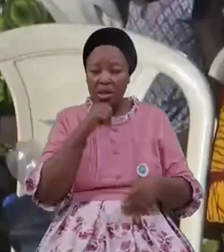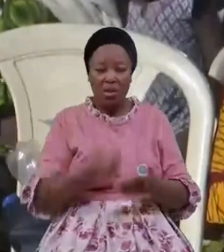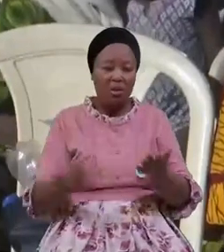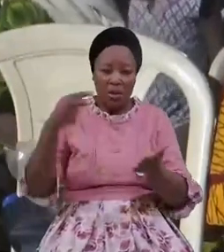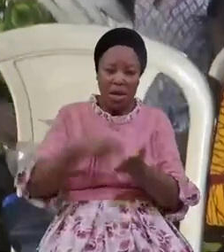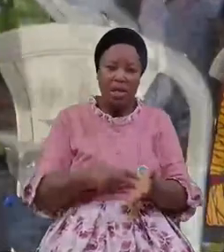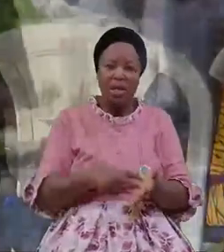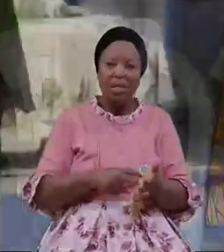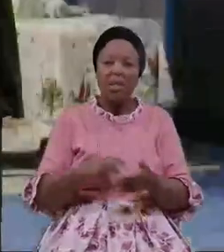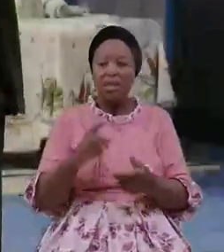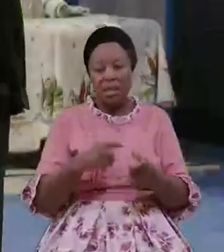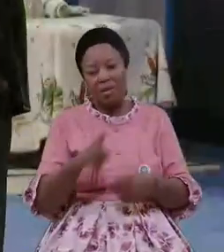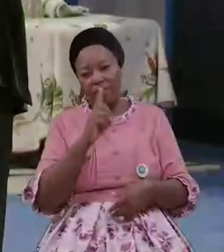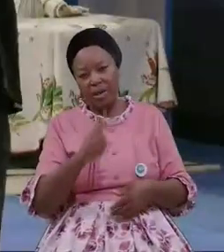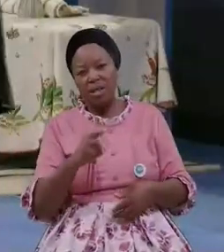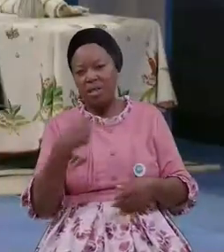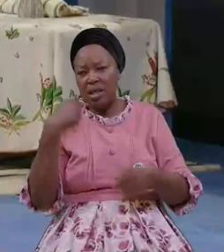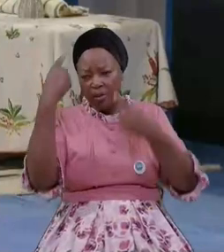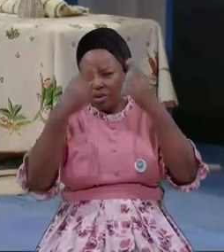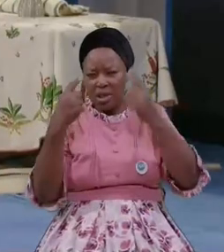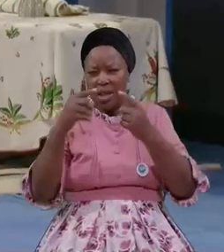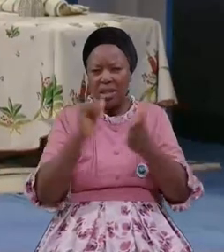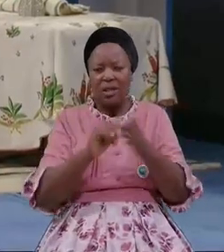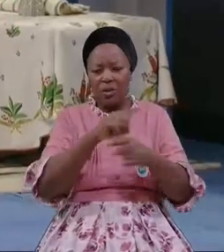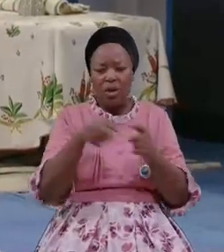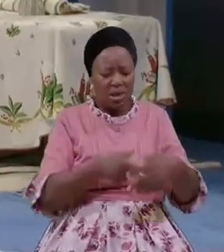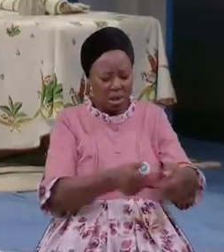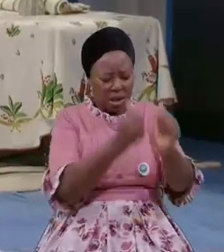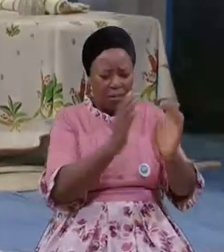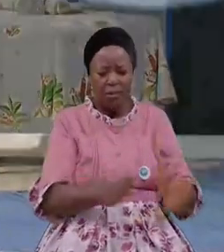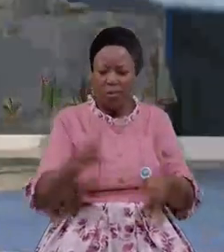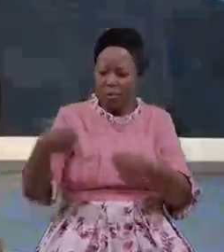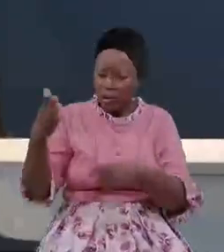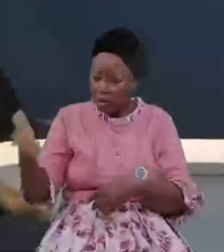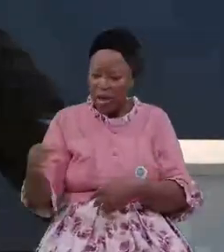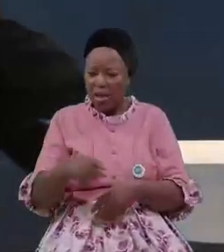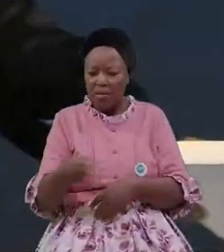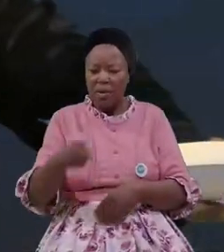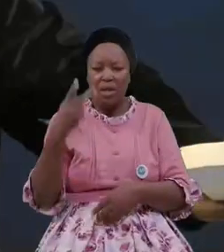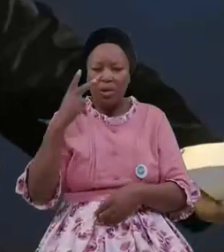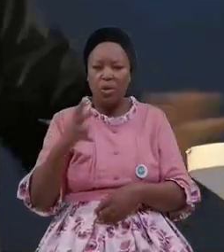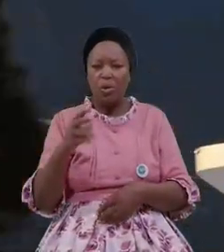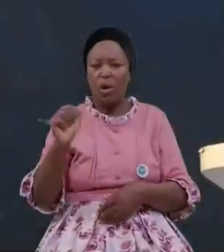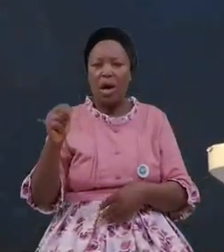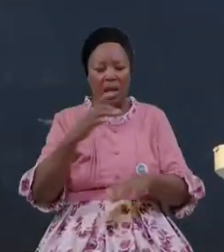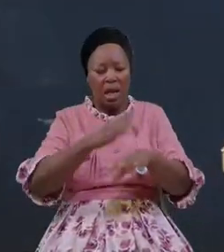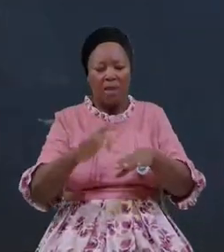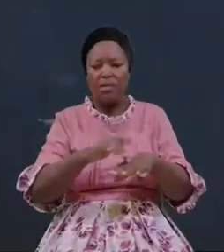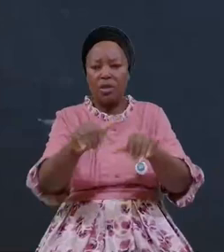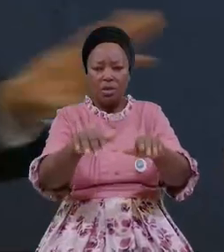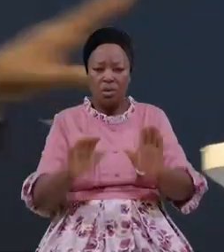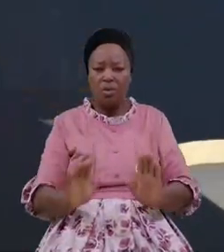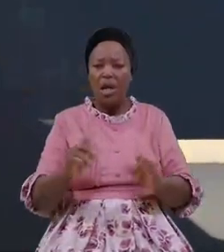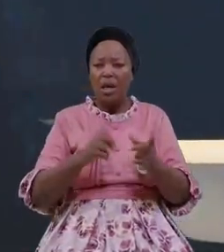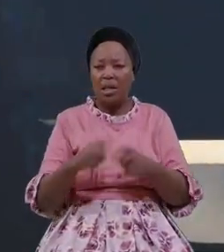ressuscité alors considéré lorsque les disciples sont allés là-bas ils ont vu un tombeau